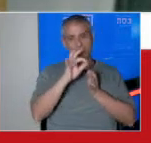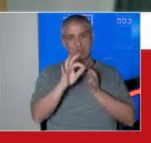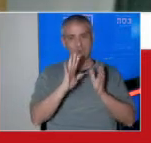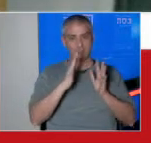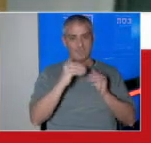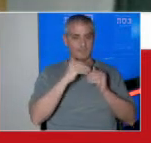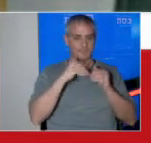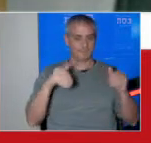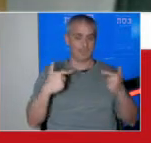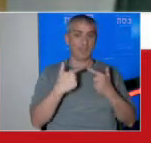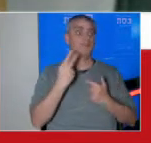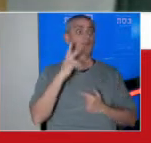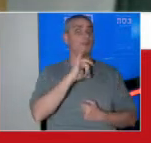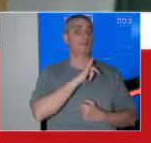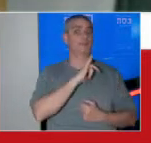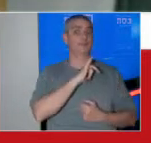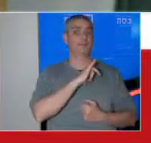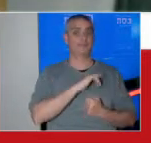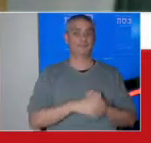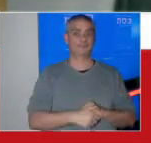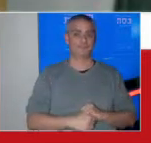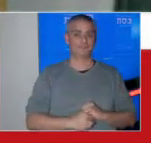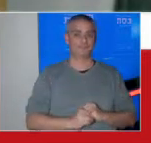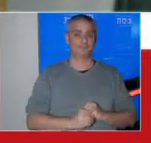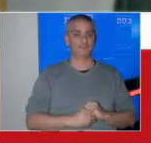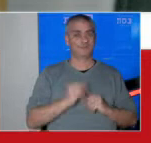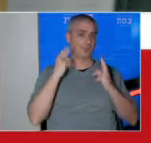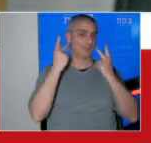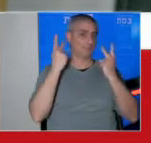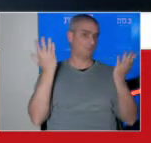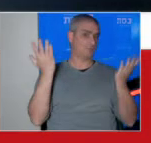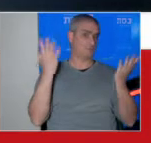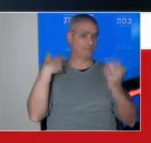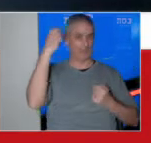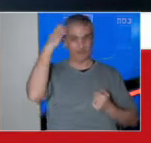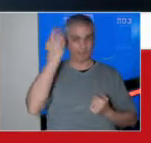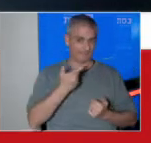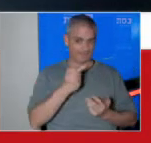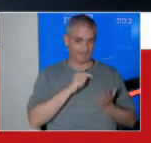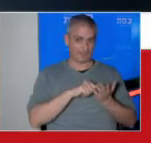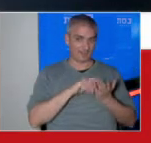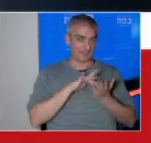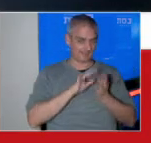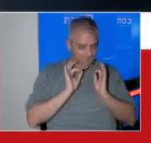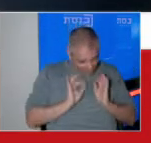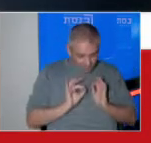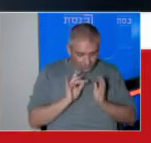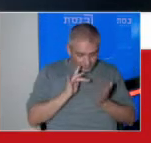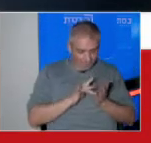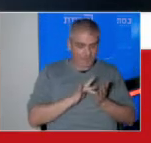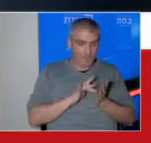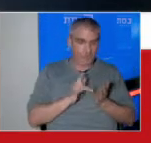בערך מקו החזית. עוד יותר מעניין. הרבה יותר משמעותי אפילו מלהיות בקייב, כי אתה באמת נמצא